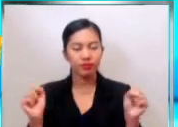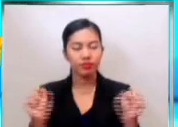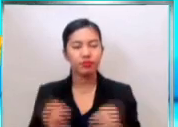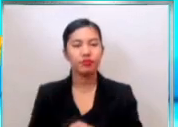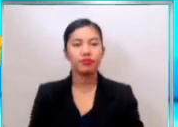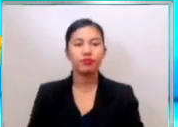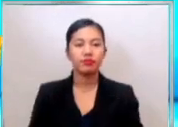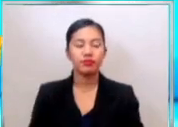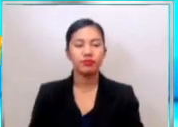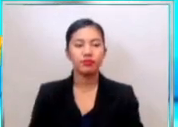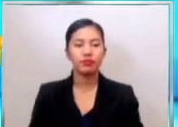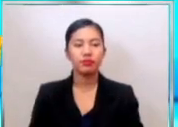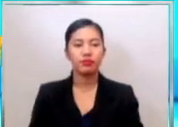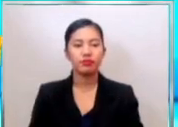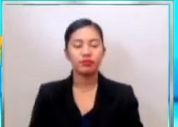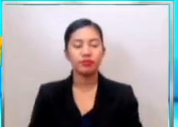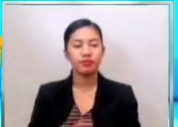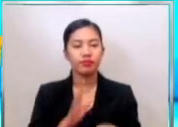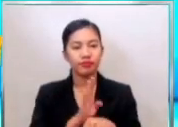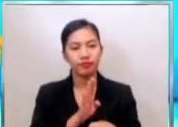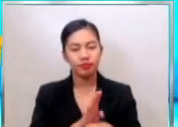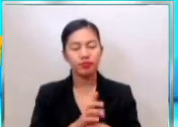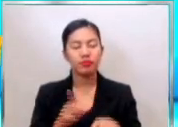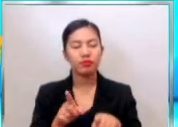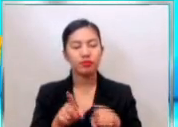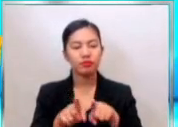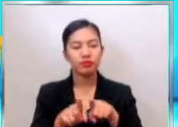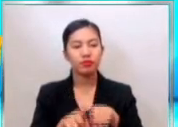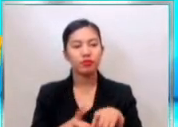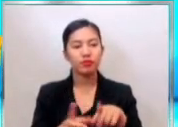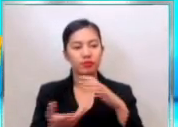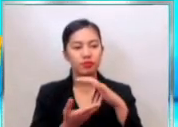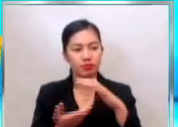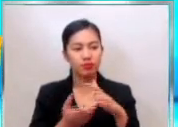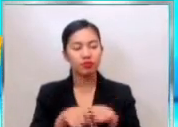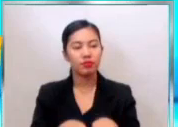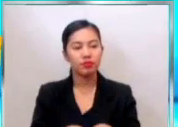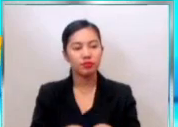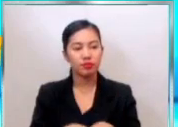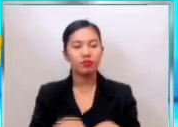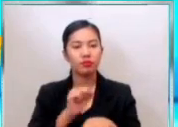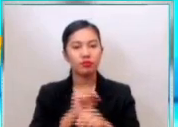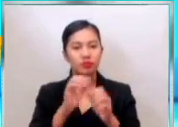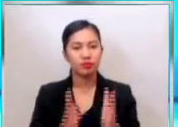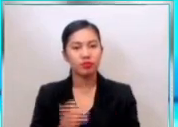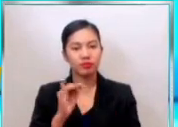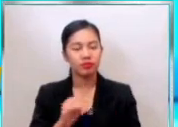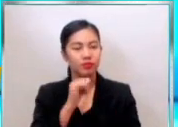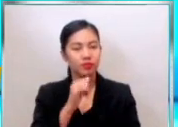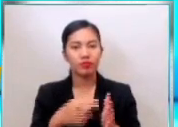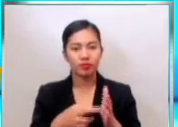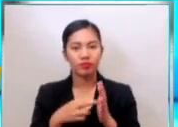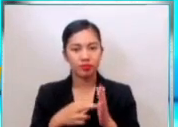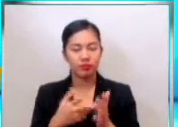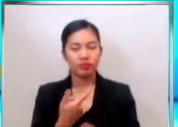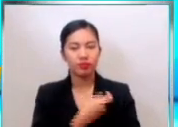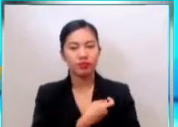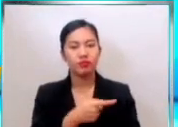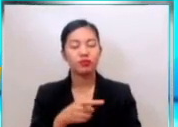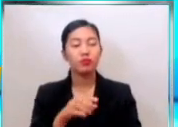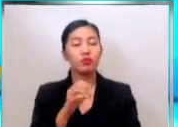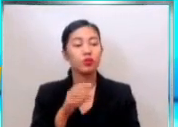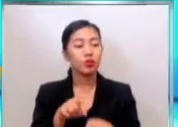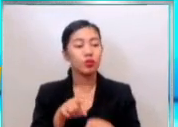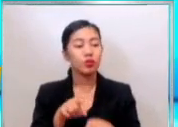establishmento, pati na yung mga customers nito, at of course yung mga manggagawa, kung hindi gagawing mandatory yung pagbabakuna, at kung sinasabi nyo nga ay marami pang